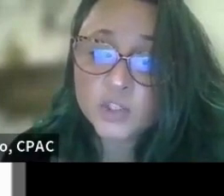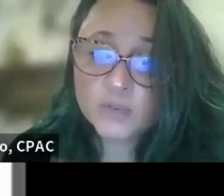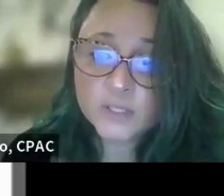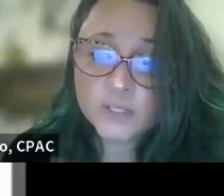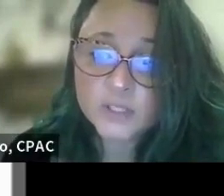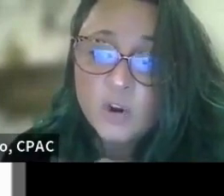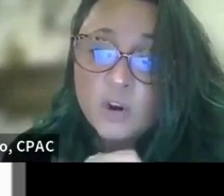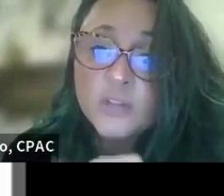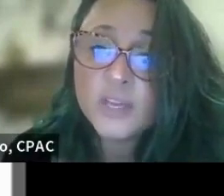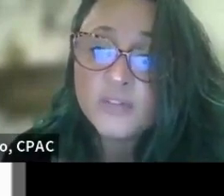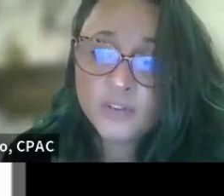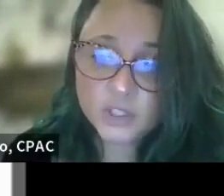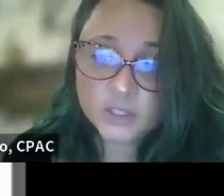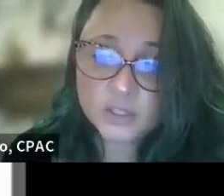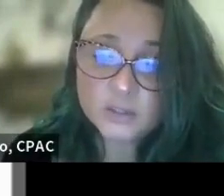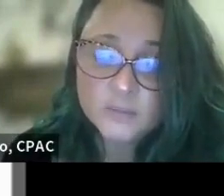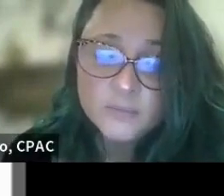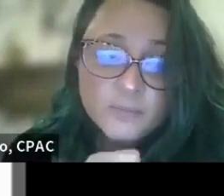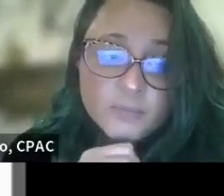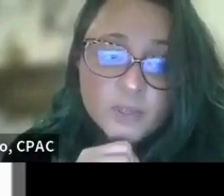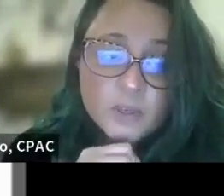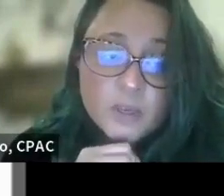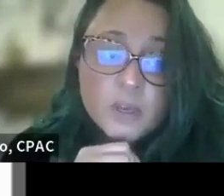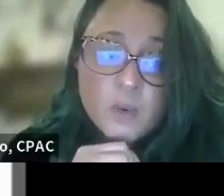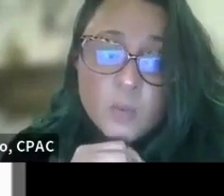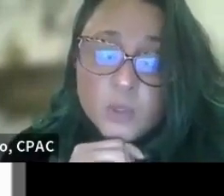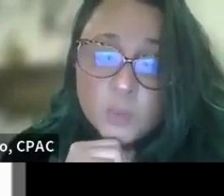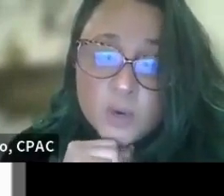怎么样去回复？